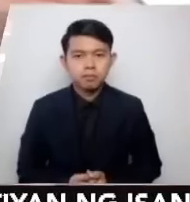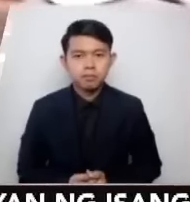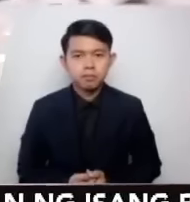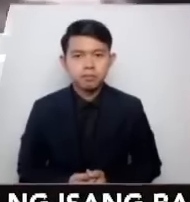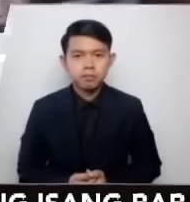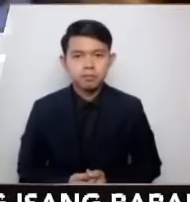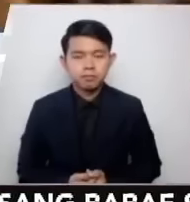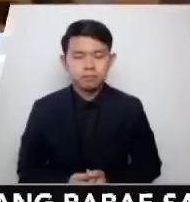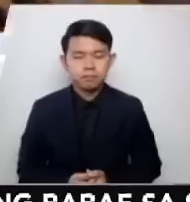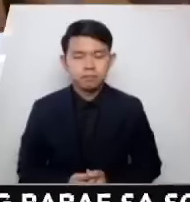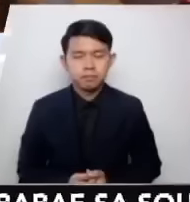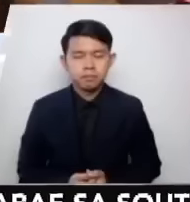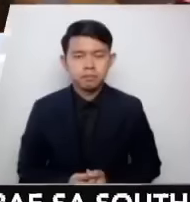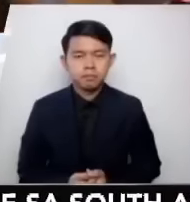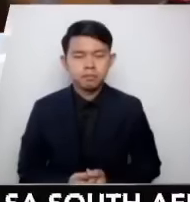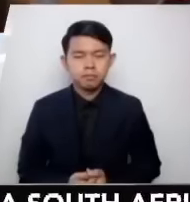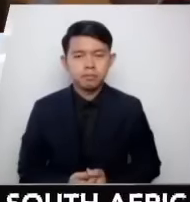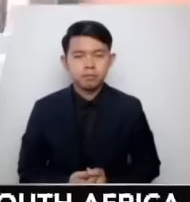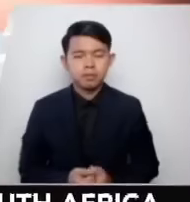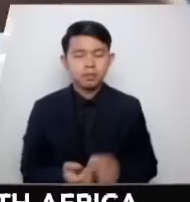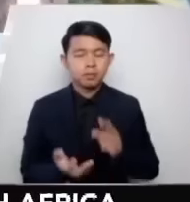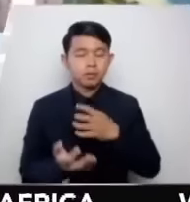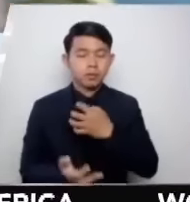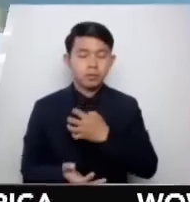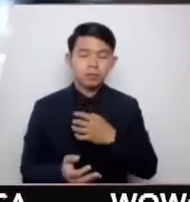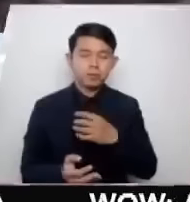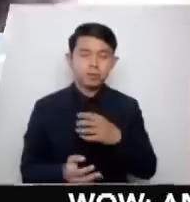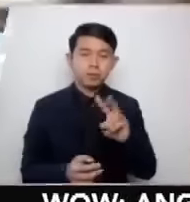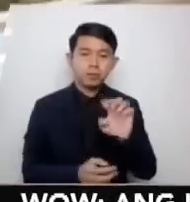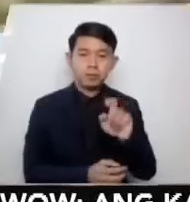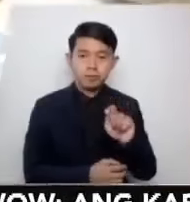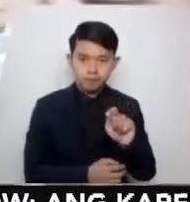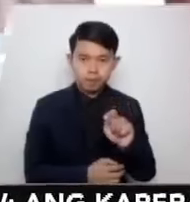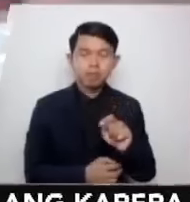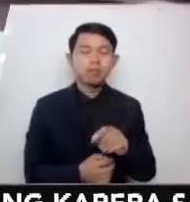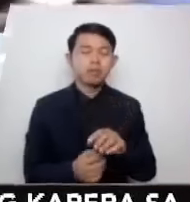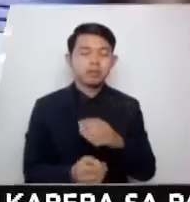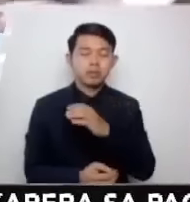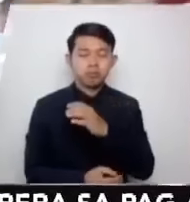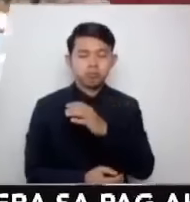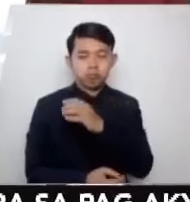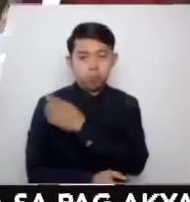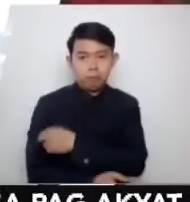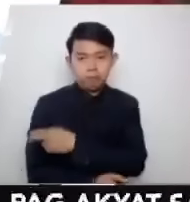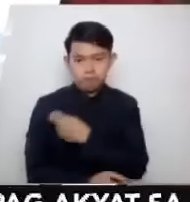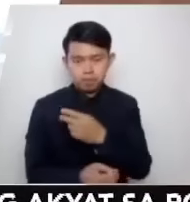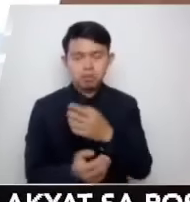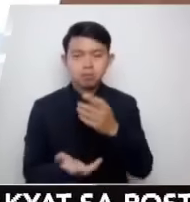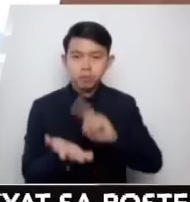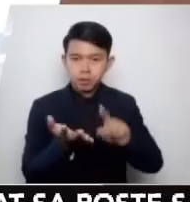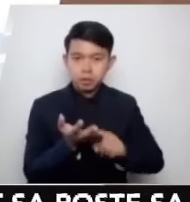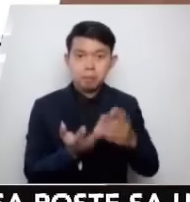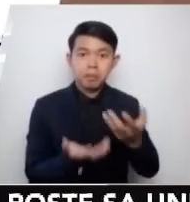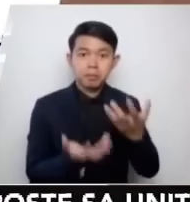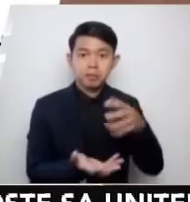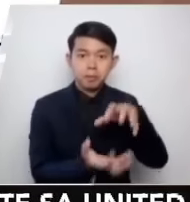sa pagsusuri ng Talisay City Veterinary Officer, posibleng nilason nga ang mga aso. Actually, wala